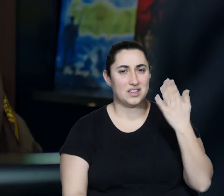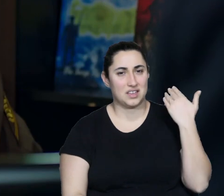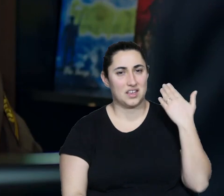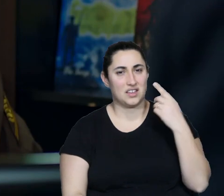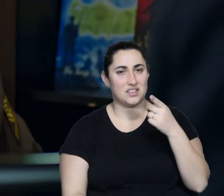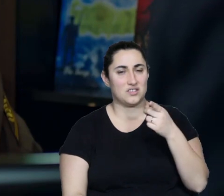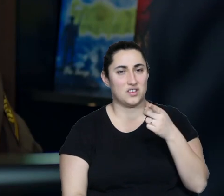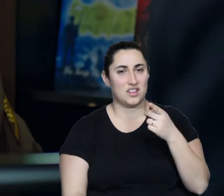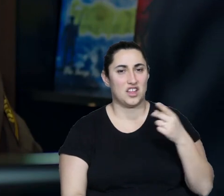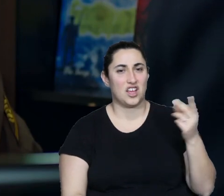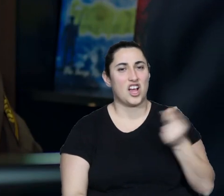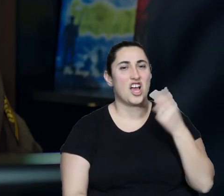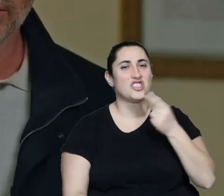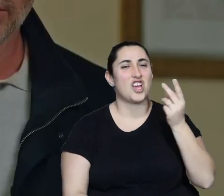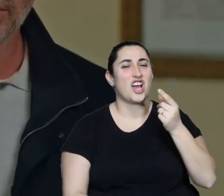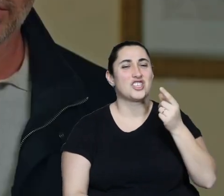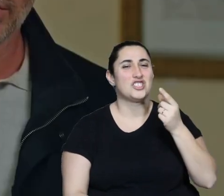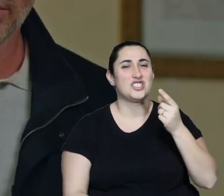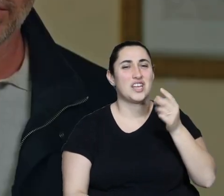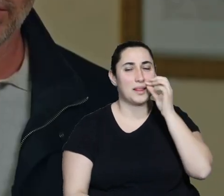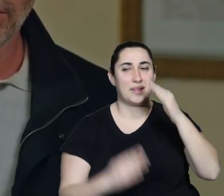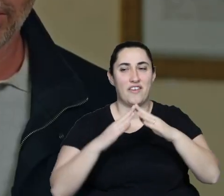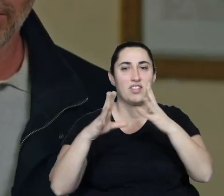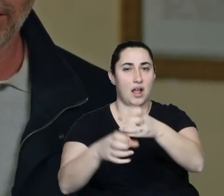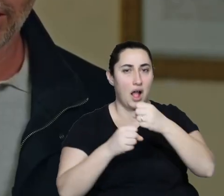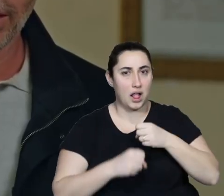gün kaçakçının evinden aldığımızdan bir misin?